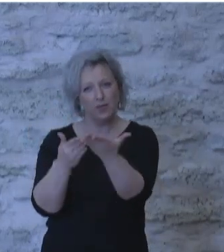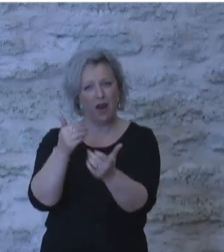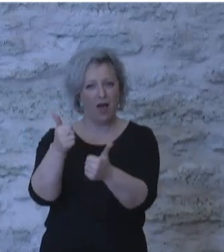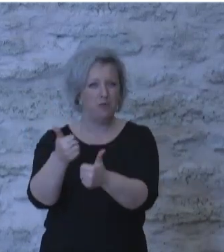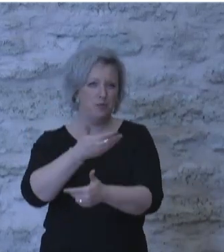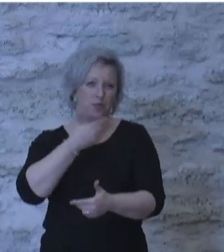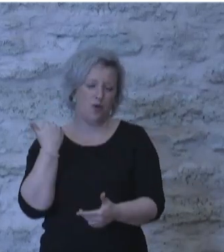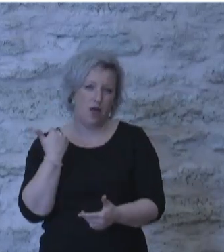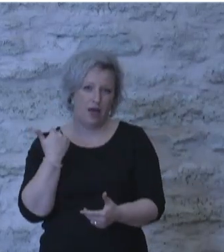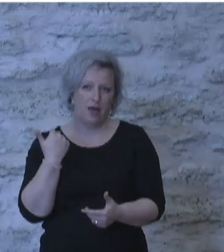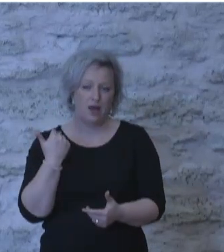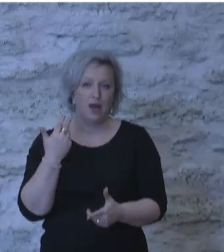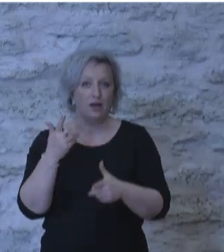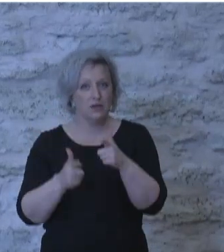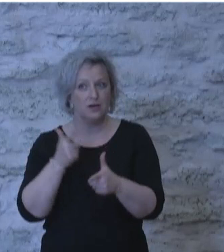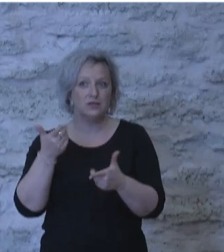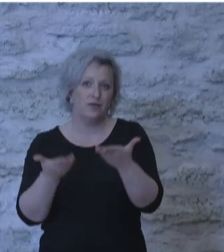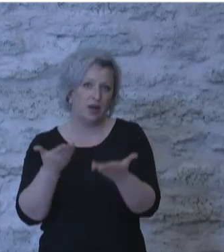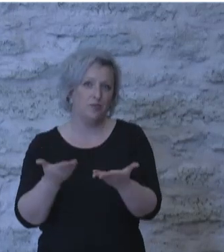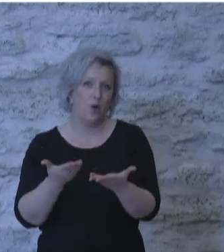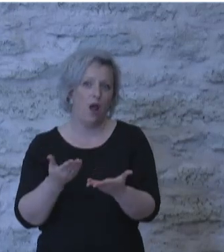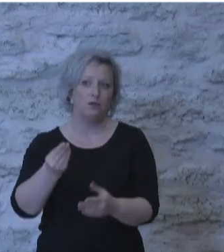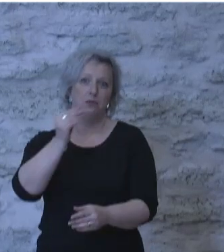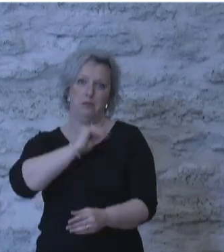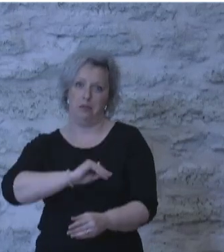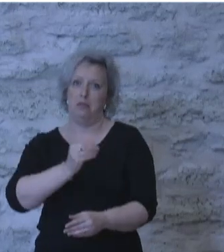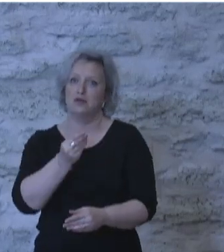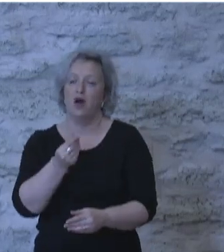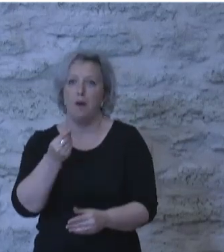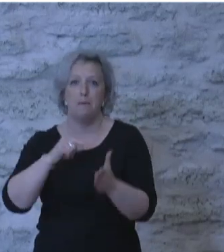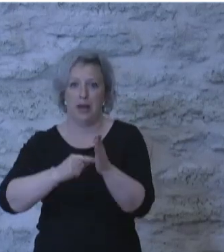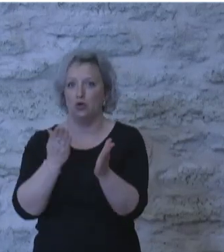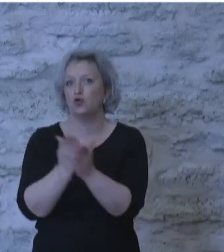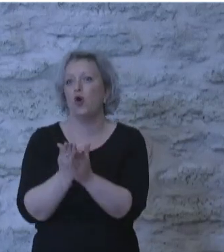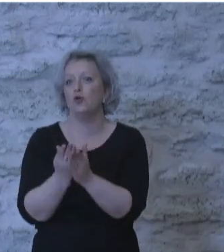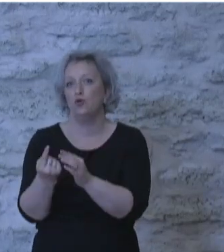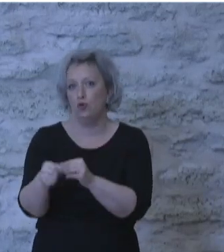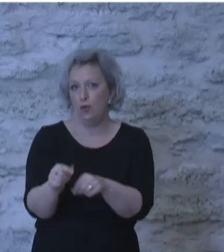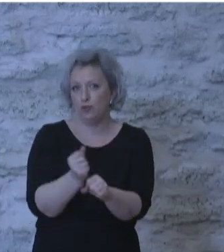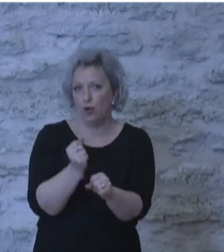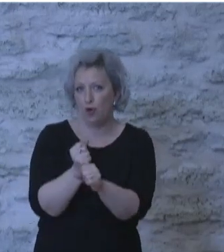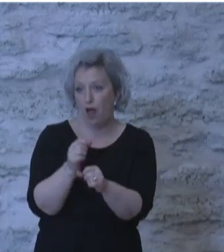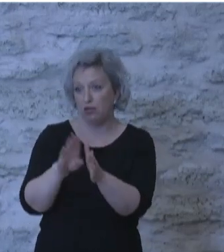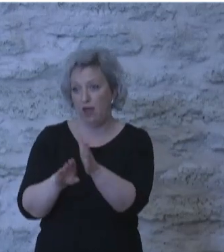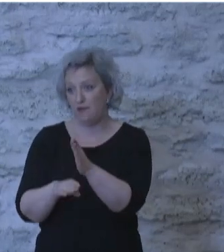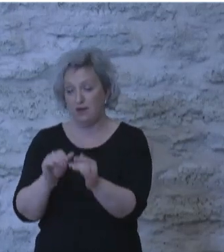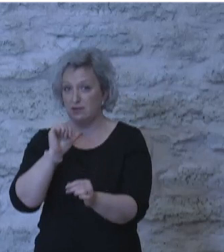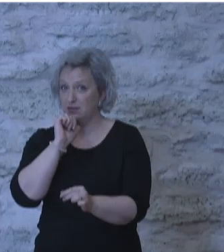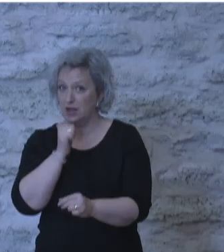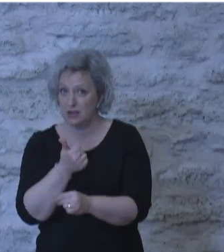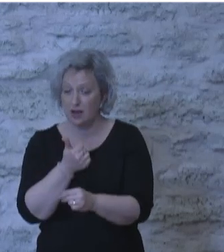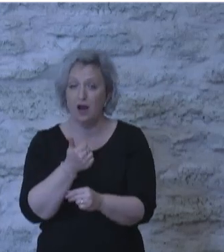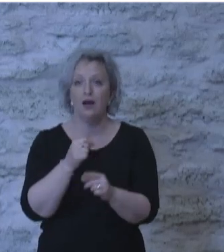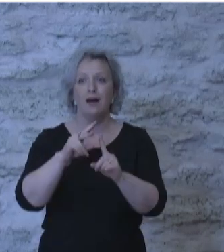See võib olla tõesti see, et saab hetkel tasu abipolitseinikuks olemise ees, mida ju tava ajaleks ei saanud. Ja